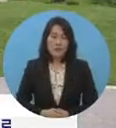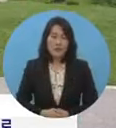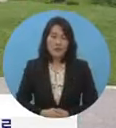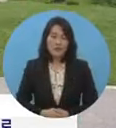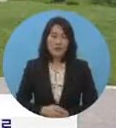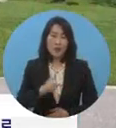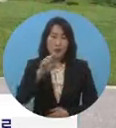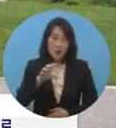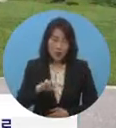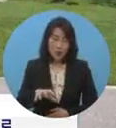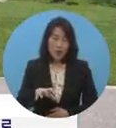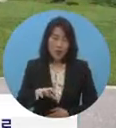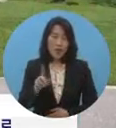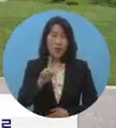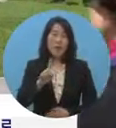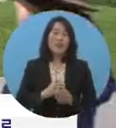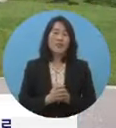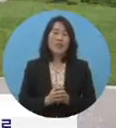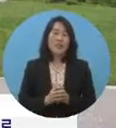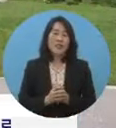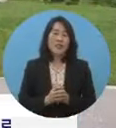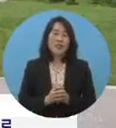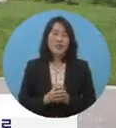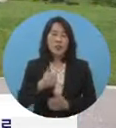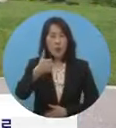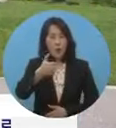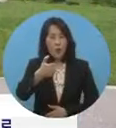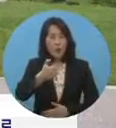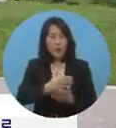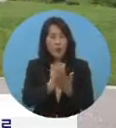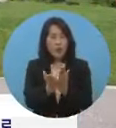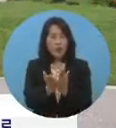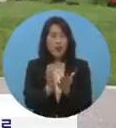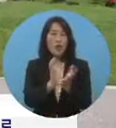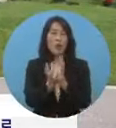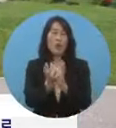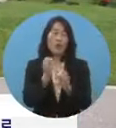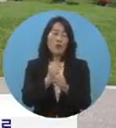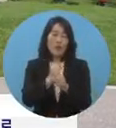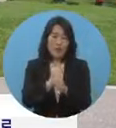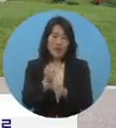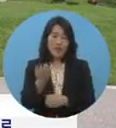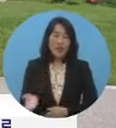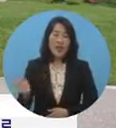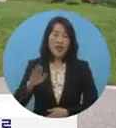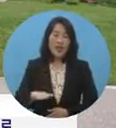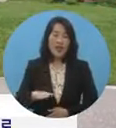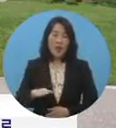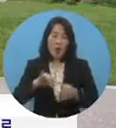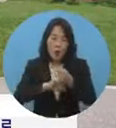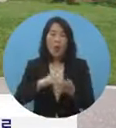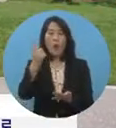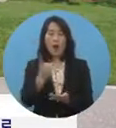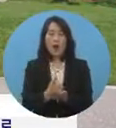에 이하 변경은 박람회는 오신 얘기에 자포 릇 부 선배인데 뻑 얘기